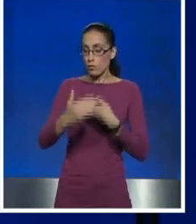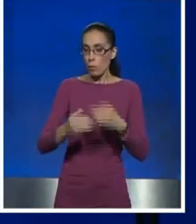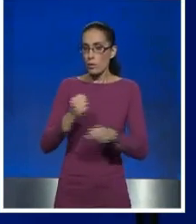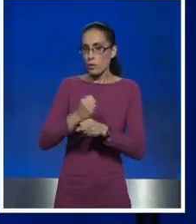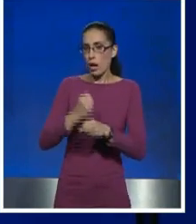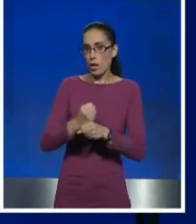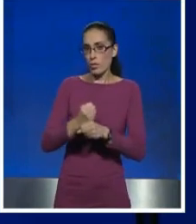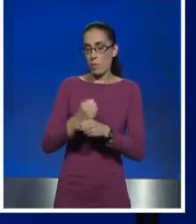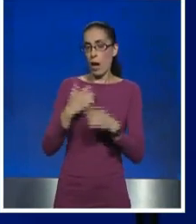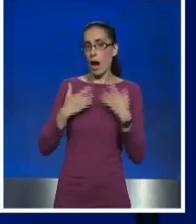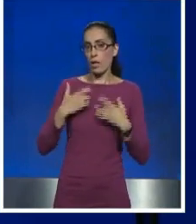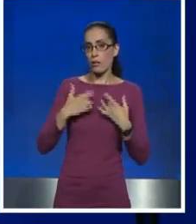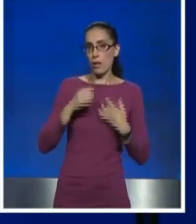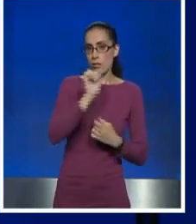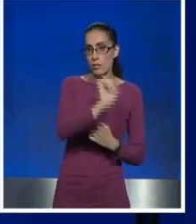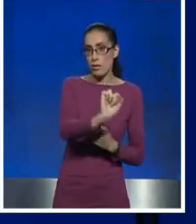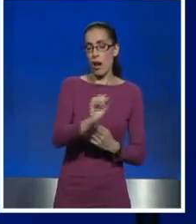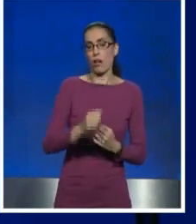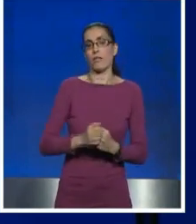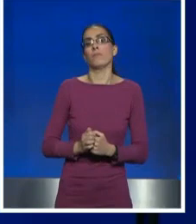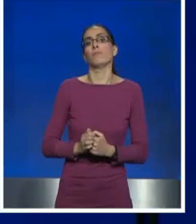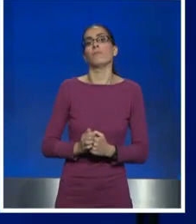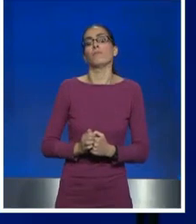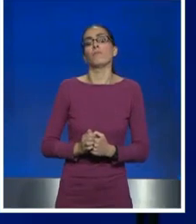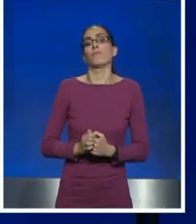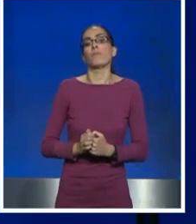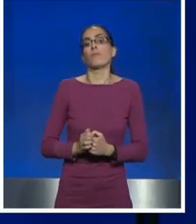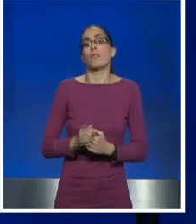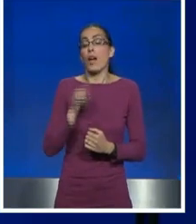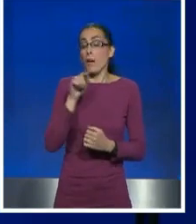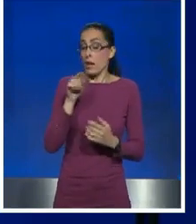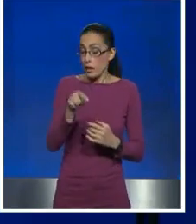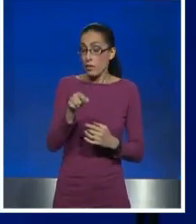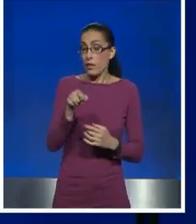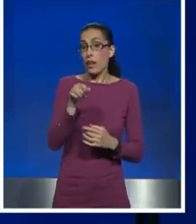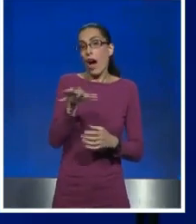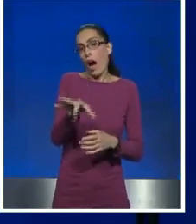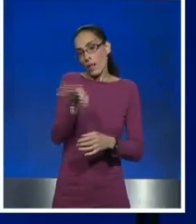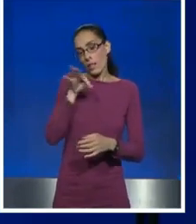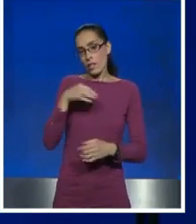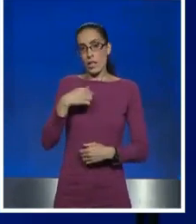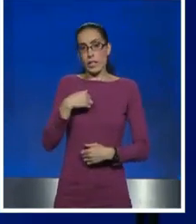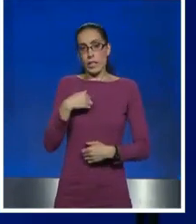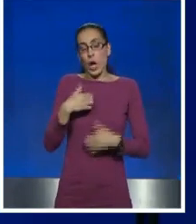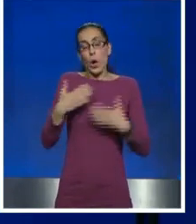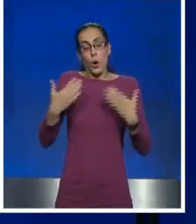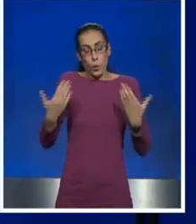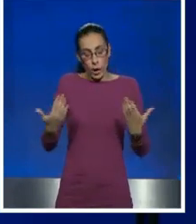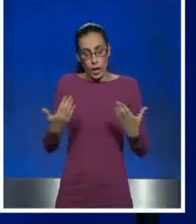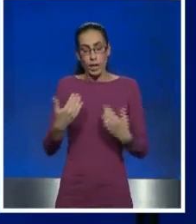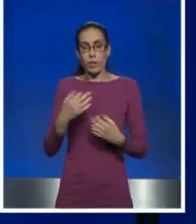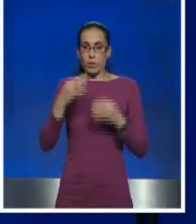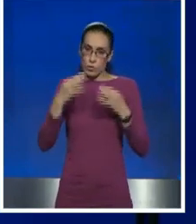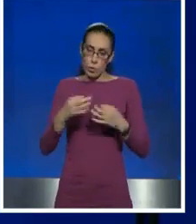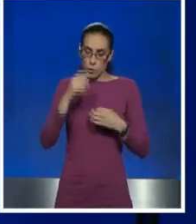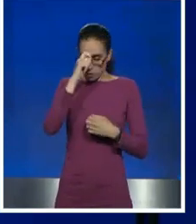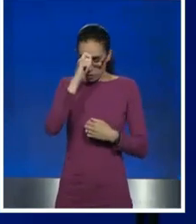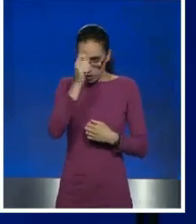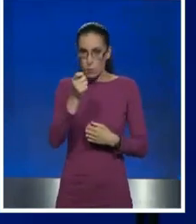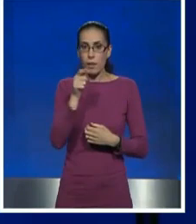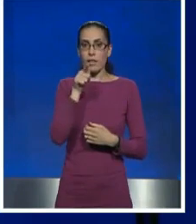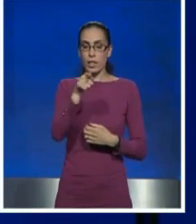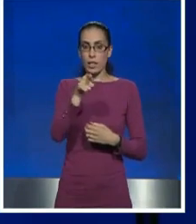naħdem għall-interess tiegħek. Wara kollox inti ħa tażellili u għal daqstant huwa xieraq li jien naħdem